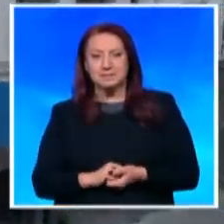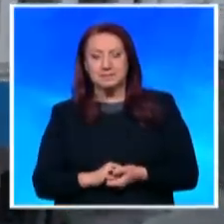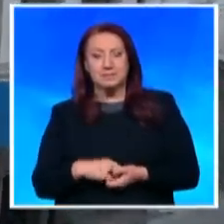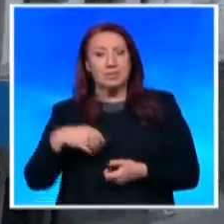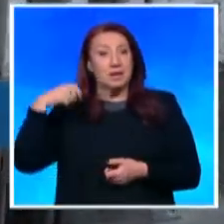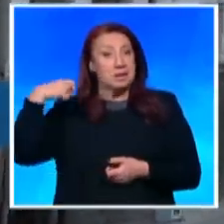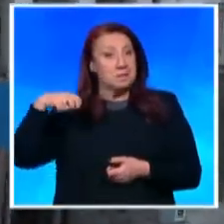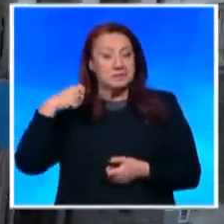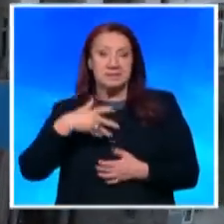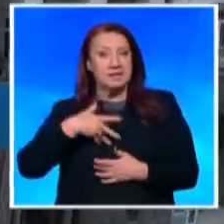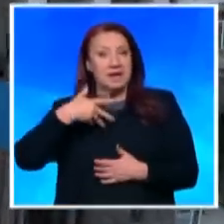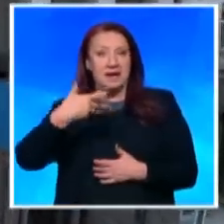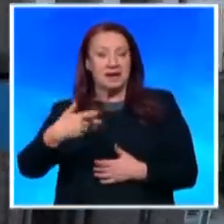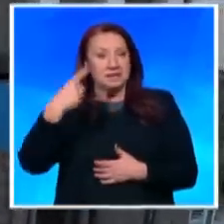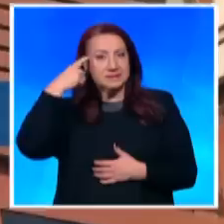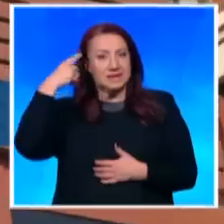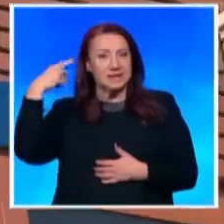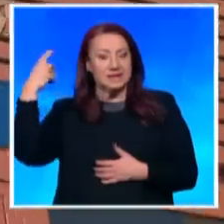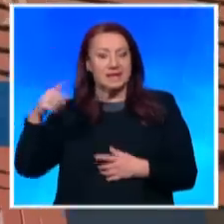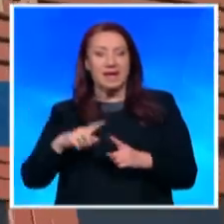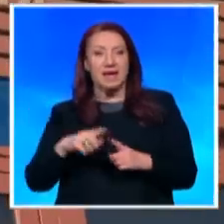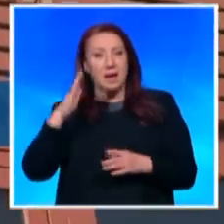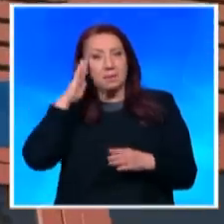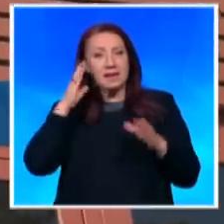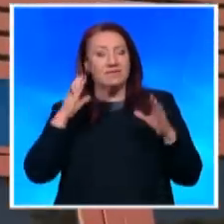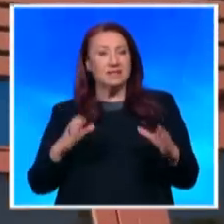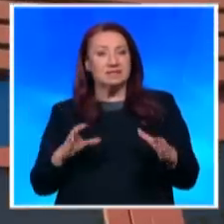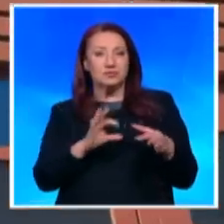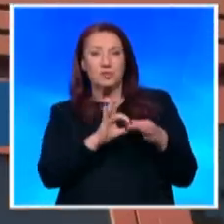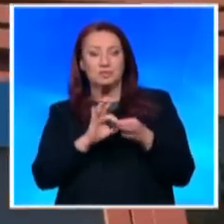Президентът хареса идеята за правителство на конституционната реформа, но предупреди.